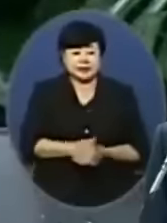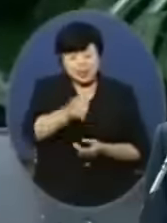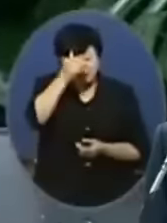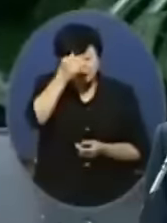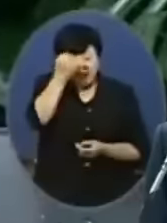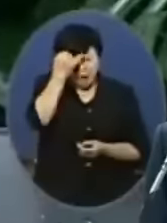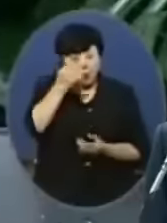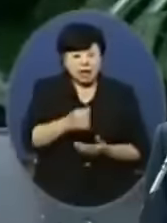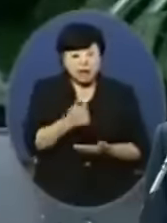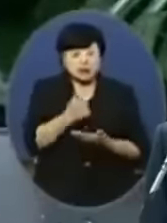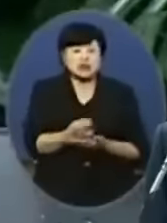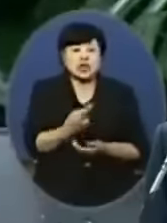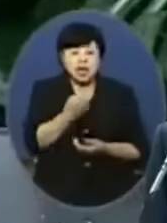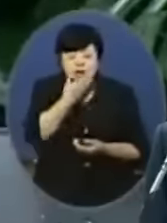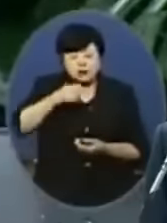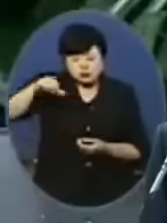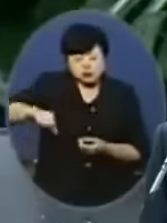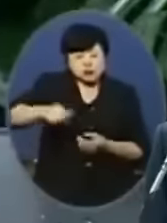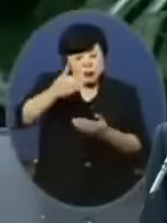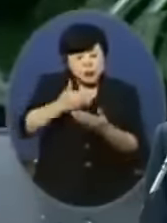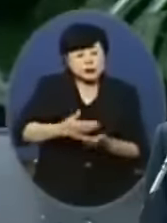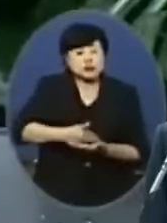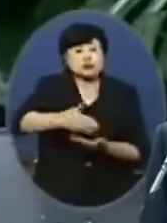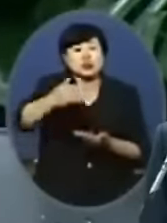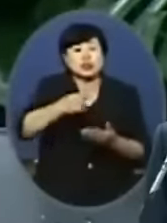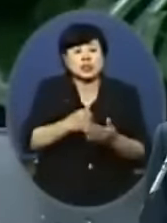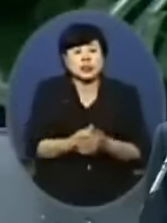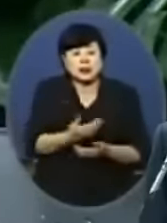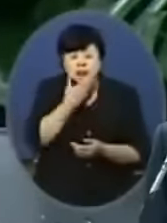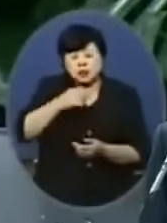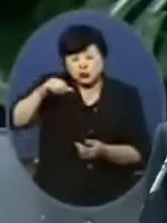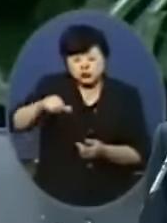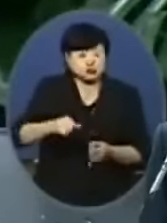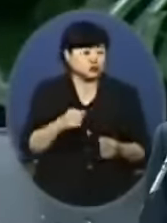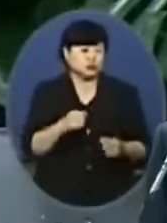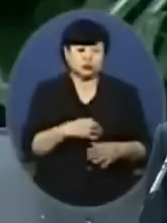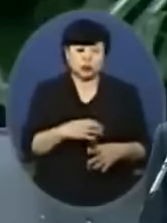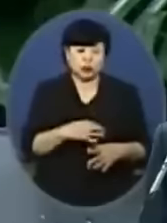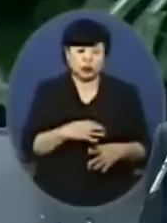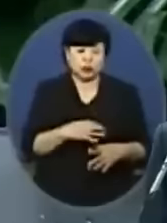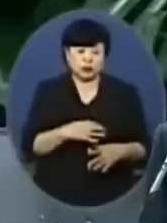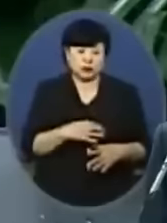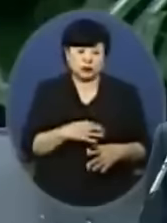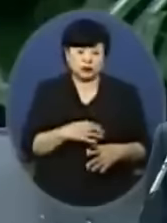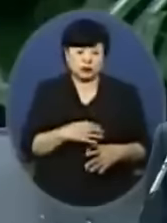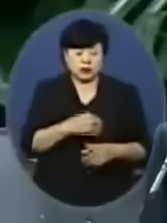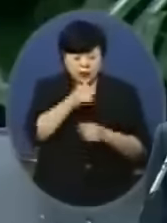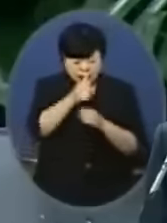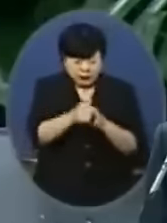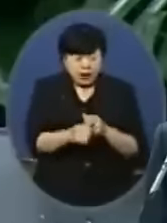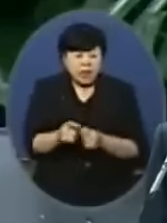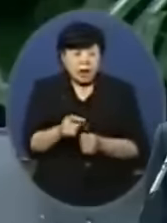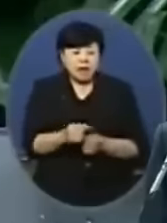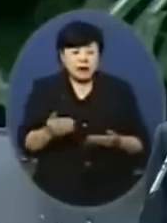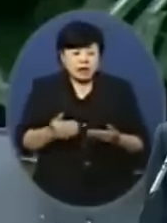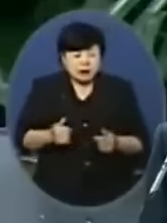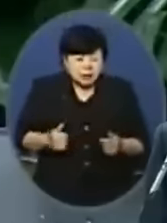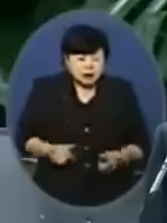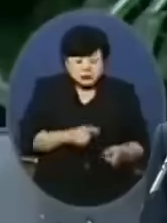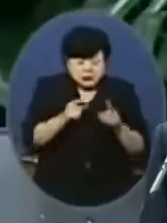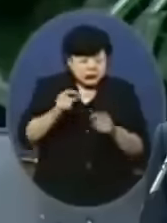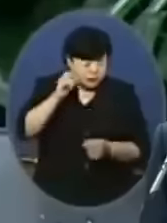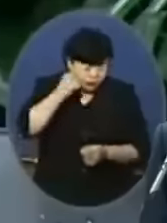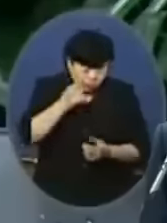아담과 하와가 저주를 받아서 쫓겨났기 때문에 저주란 무섭습니다. 아무리 일을 해도 살게